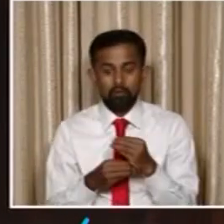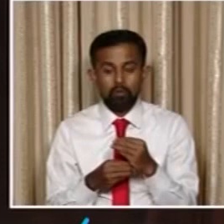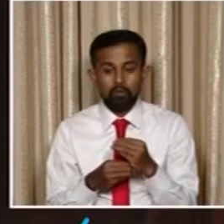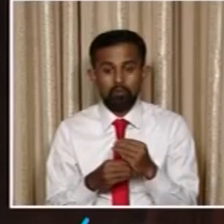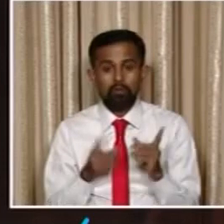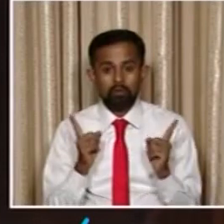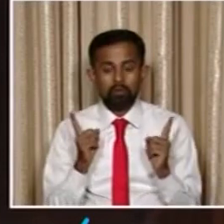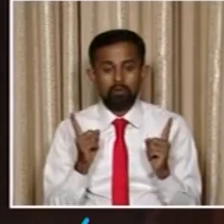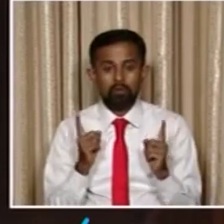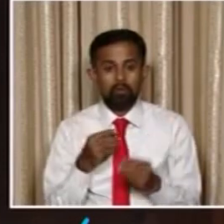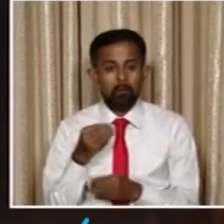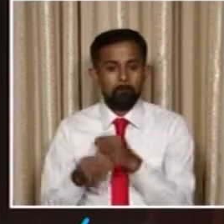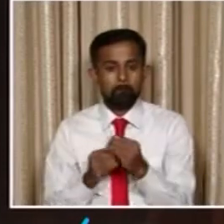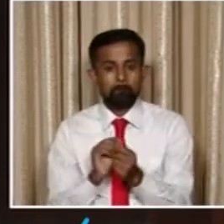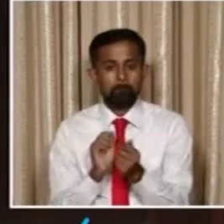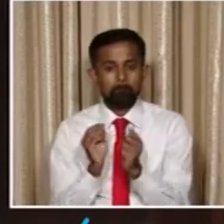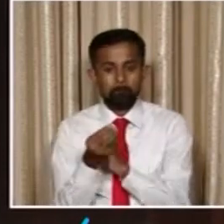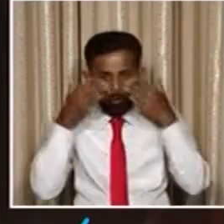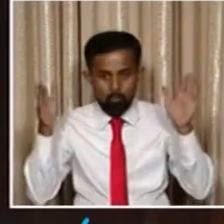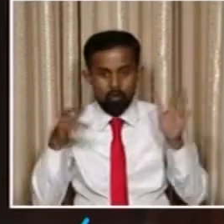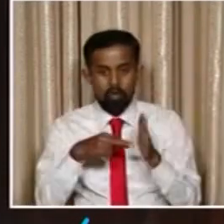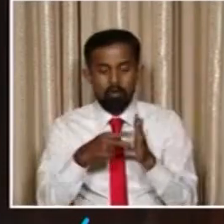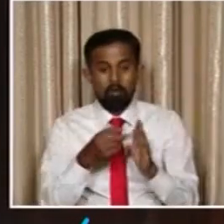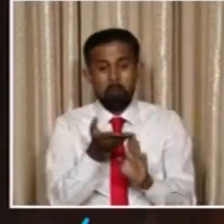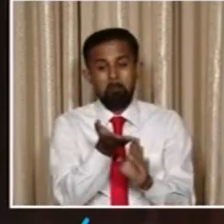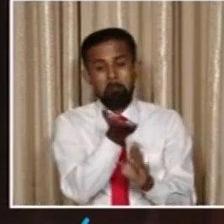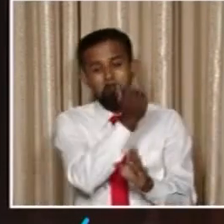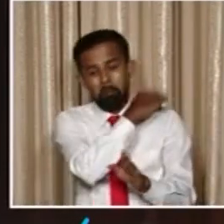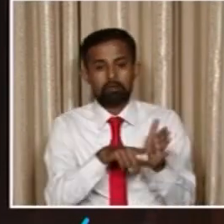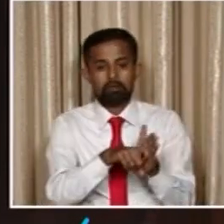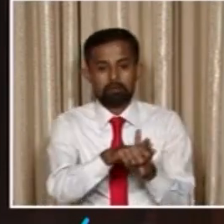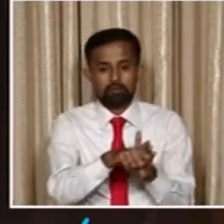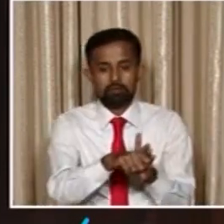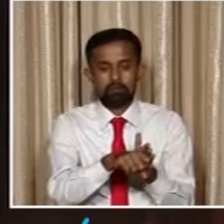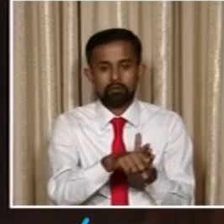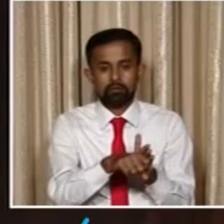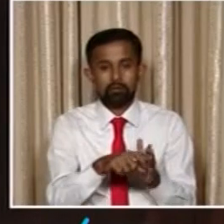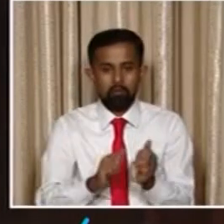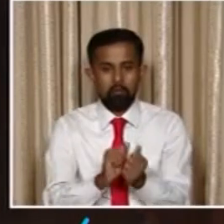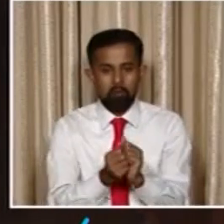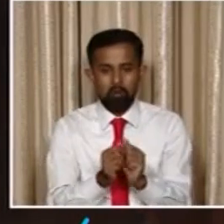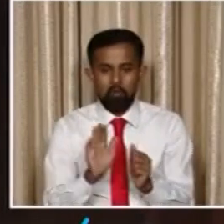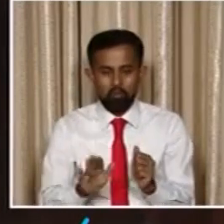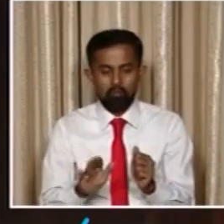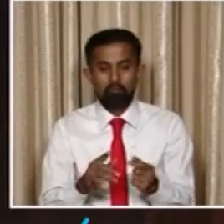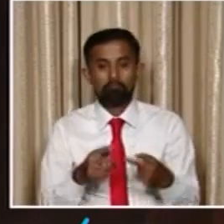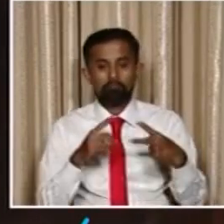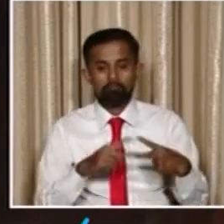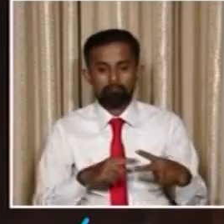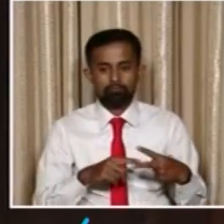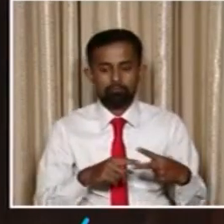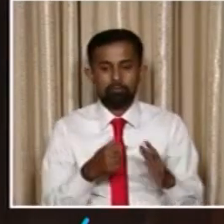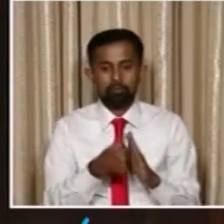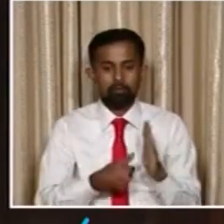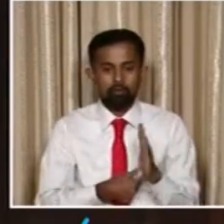පනත ක්‍රීඩාව වාණිජකරණයට ඉඩ තියලා නැහැ. පරණ නීති රීති මාලාවක් තියෙනවා. ඒ පනත වෙනස් වෙන්න ඕන. අනික් කාරණේ තමයි ඒ